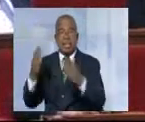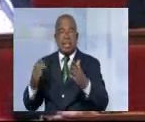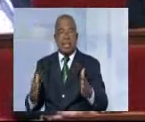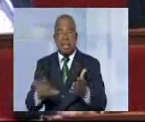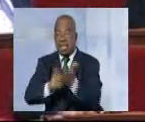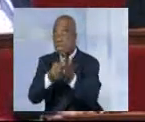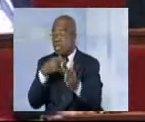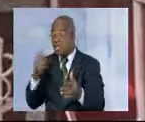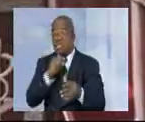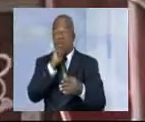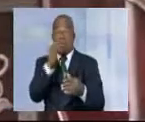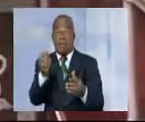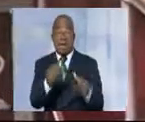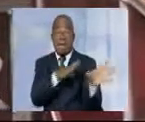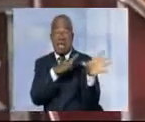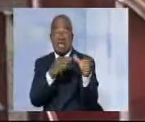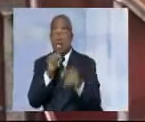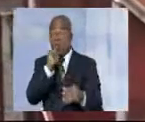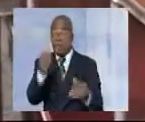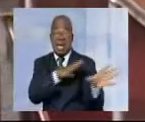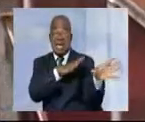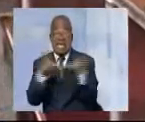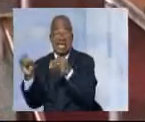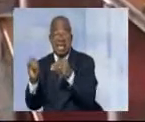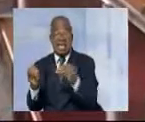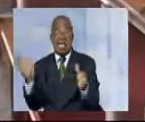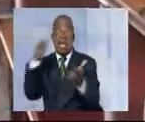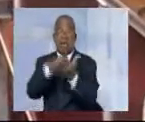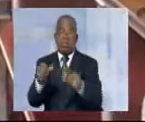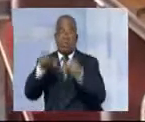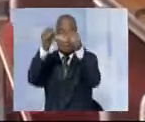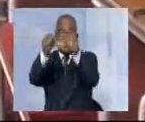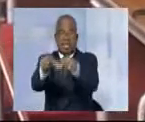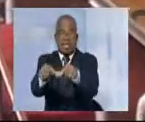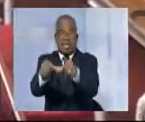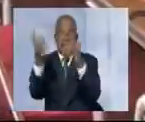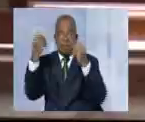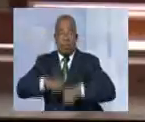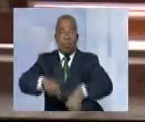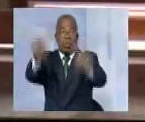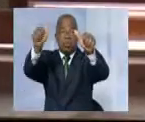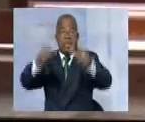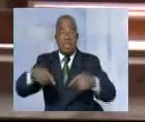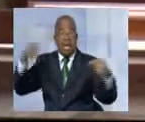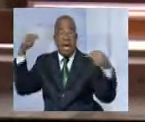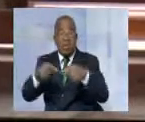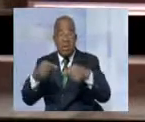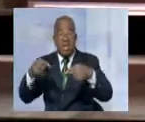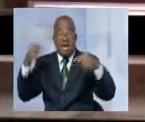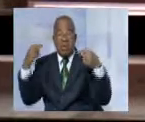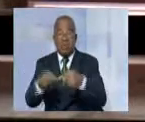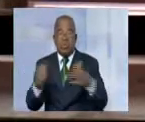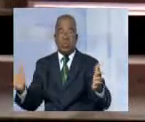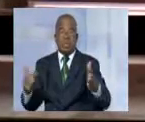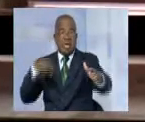Pierre Lelouch. Parmi eux, les élus UMP. Mais ces derniers émettent quelques réserves. La vérité, c'est que le